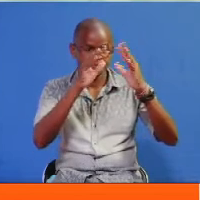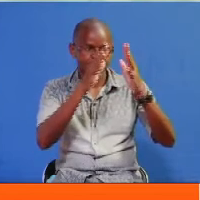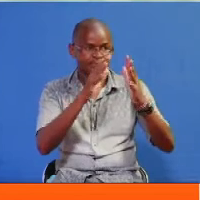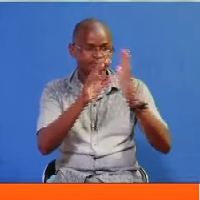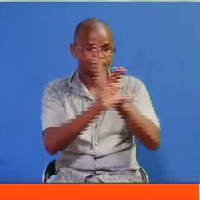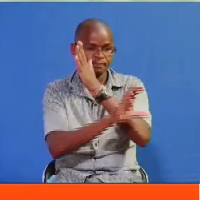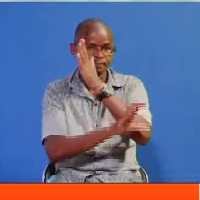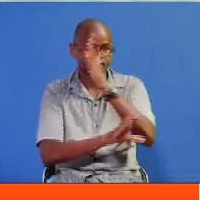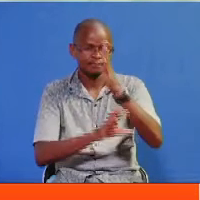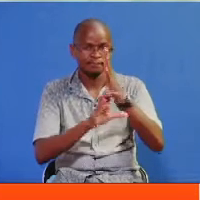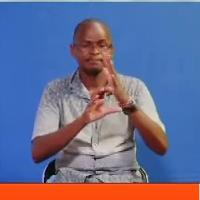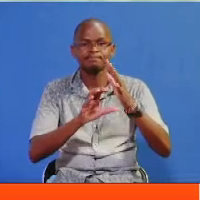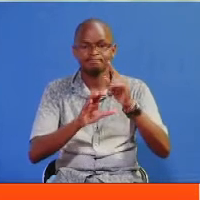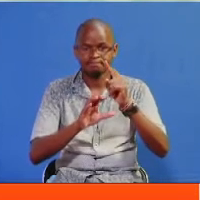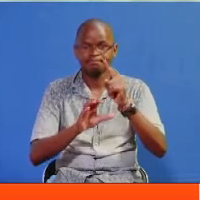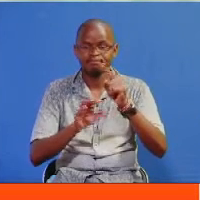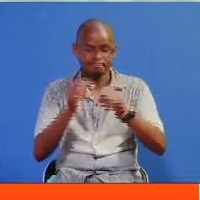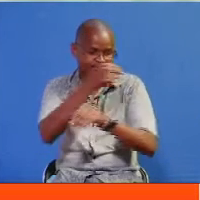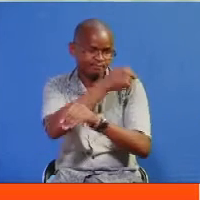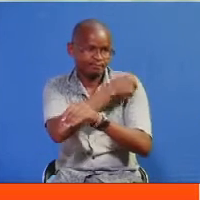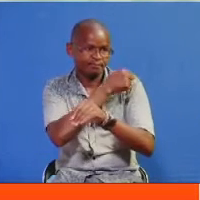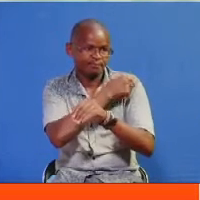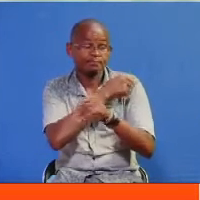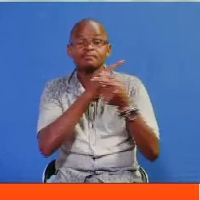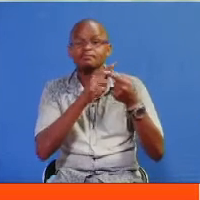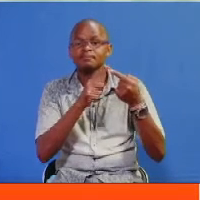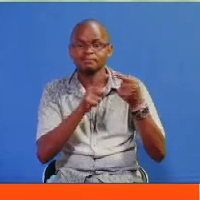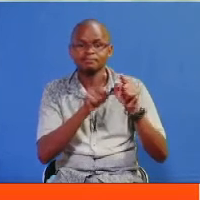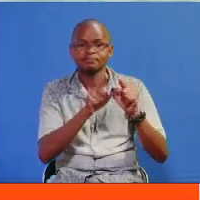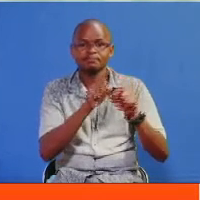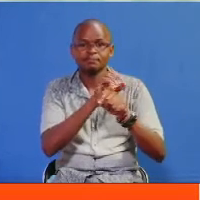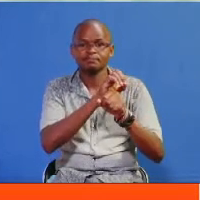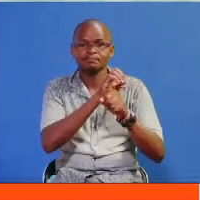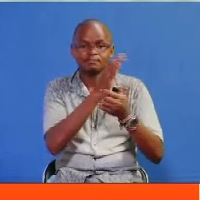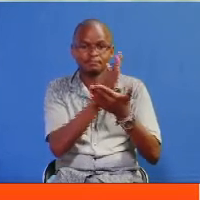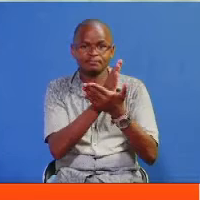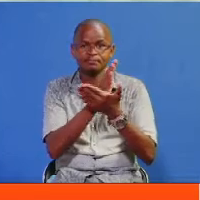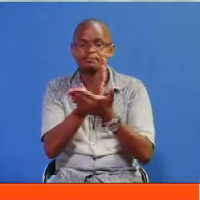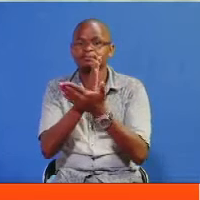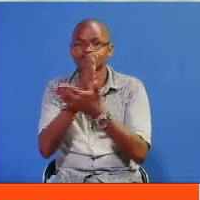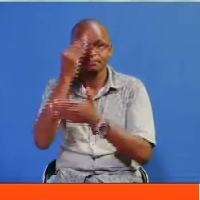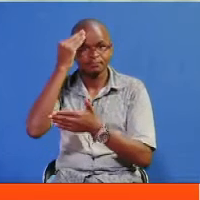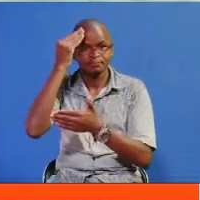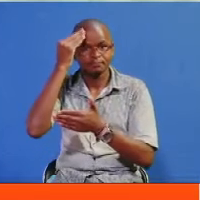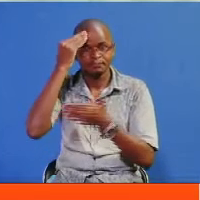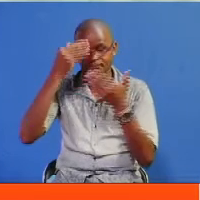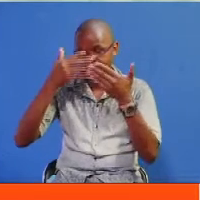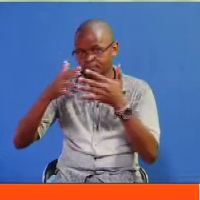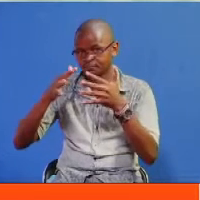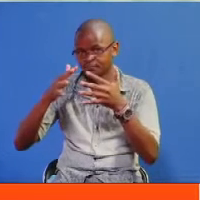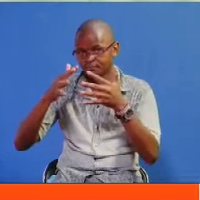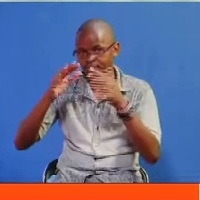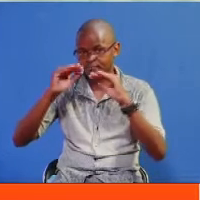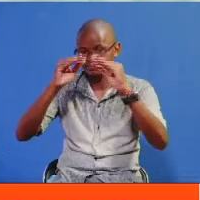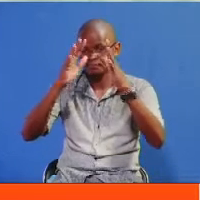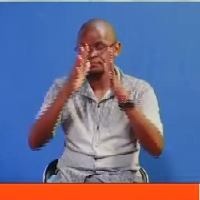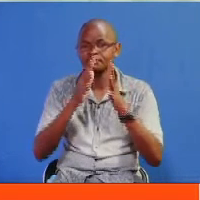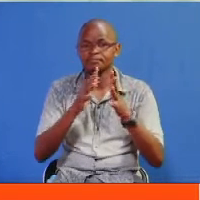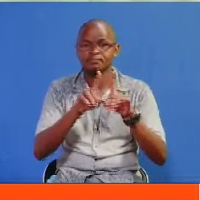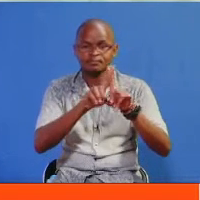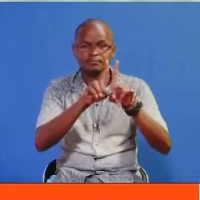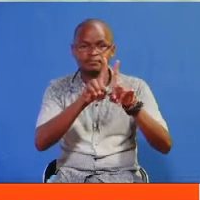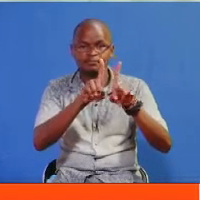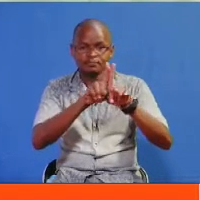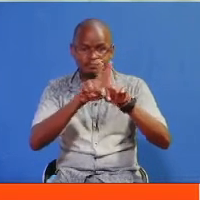Nchini wanaombwa kuchangamkia chanjo ya corona, la sivyo homa hii italemaza sekta ya elimu kwa kupoteza walimu. Kadhalika, swala